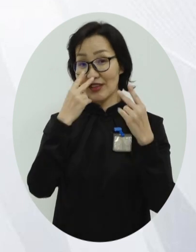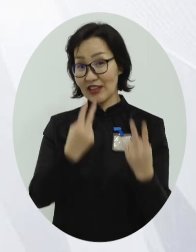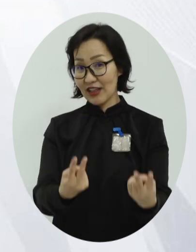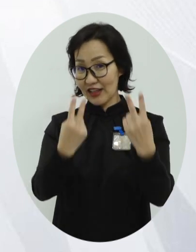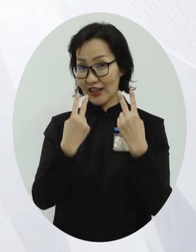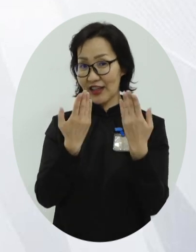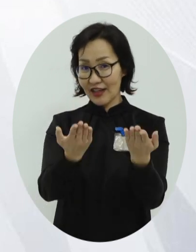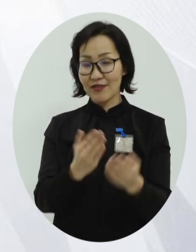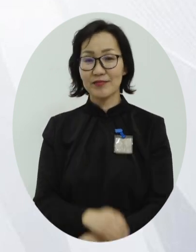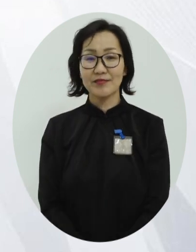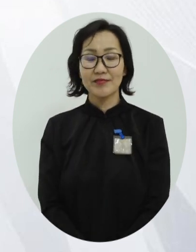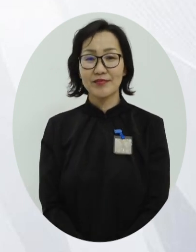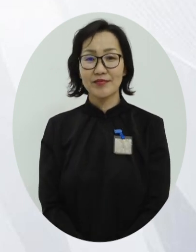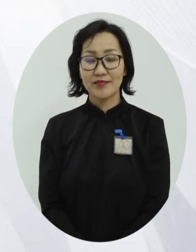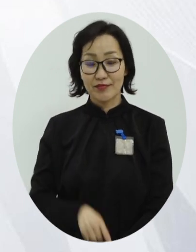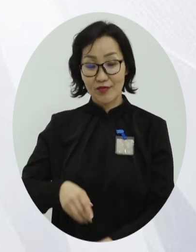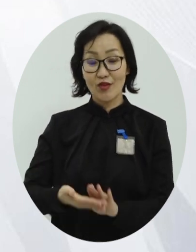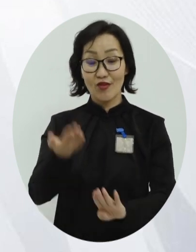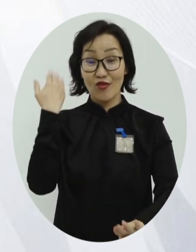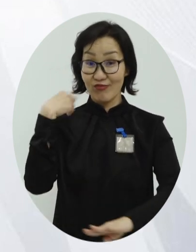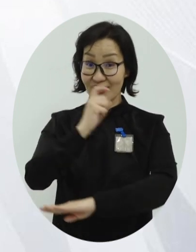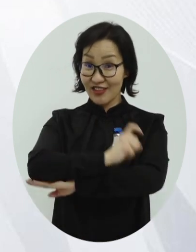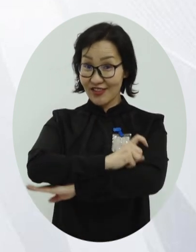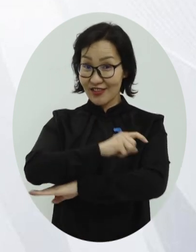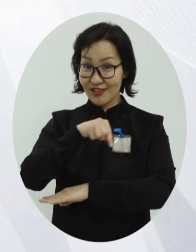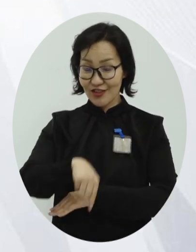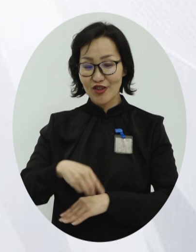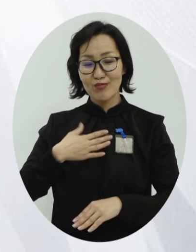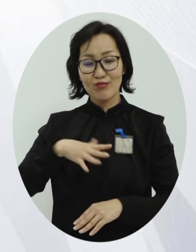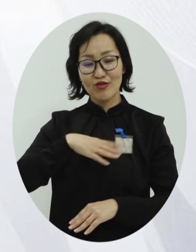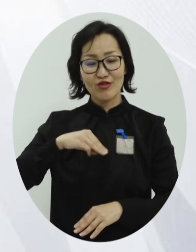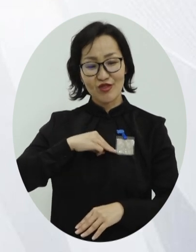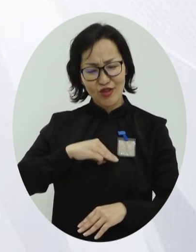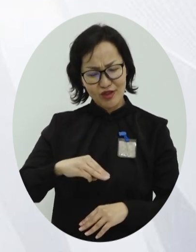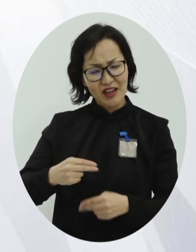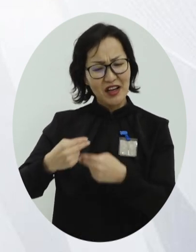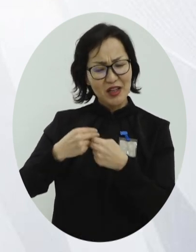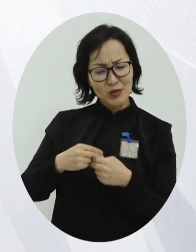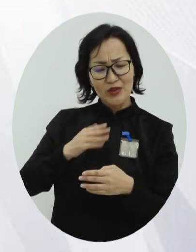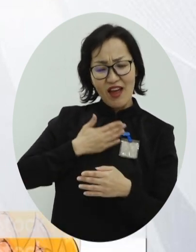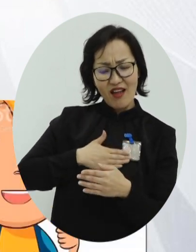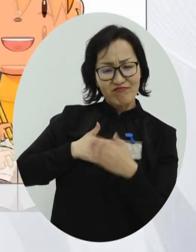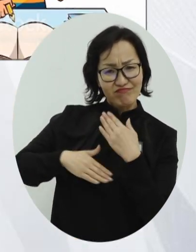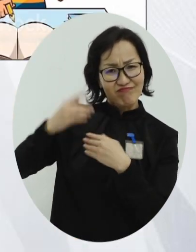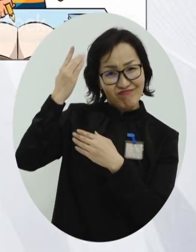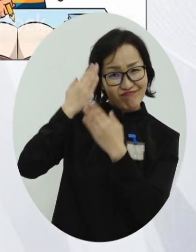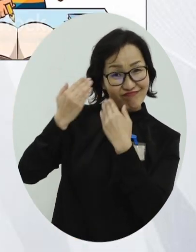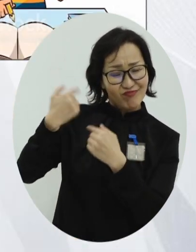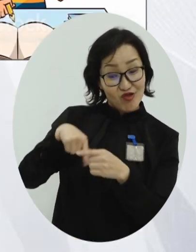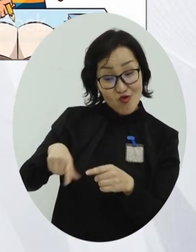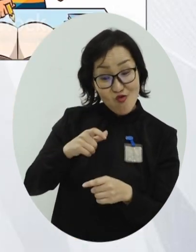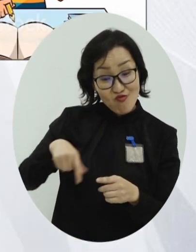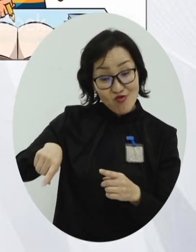цэнхэр дэлгэцэндээ ойртон суугаарай. Бид өмнөх хичээлээрээ бидний төлөө ач тус хайр инэрлээ